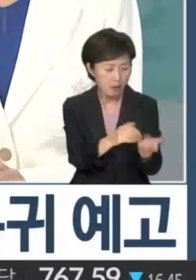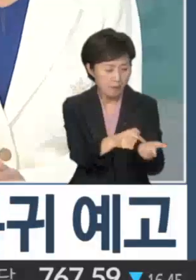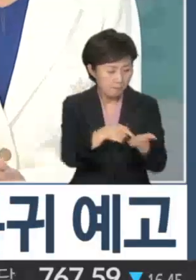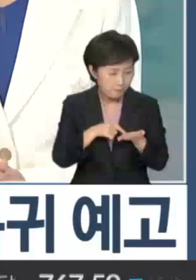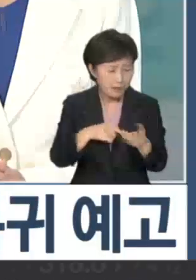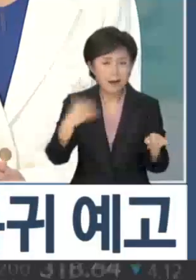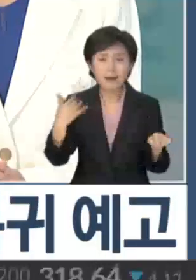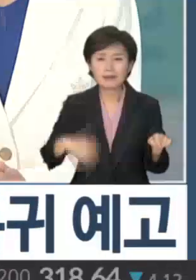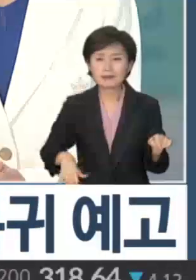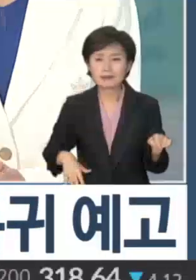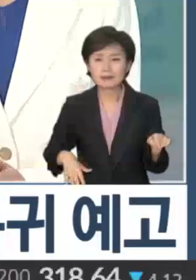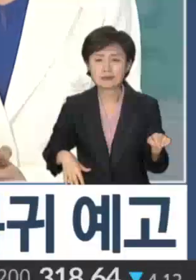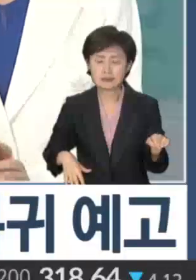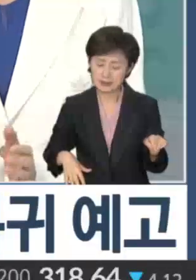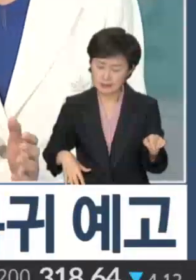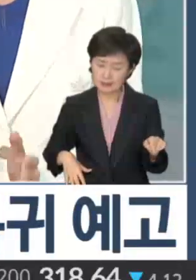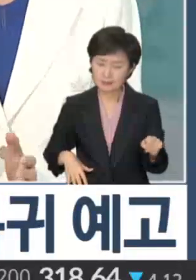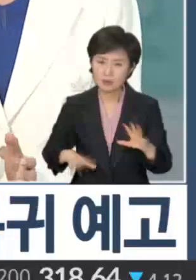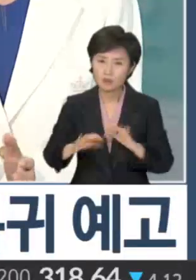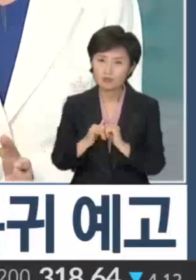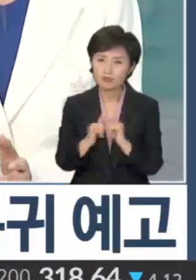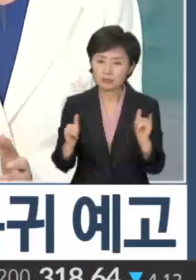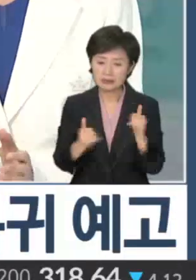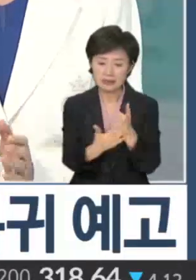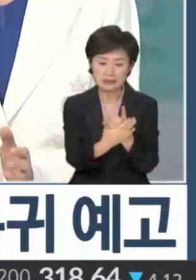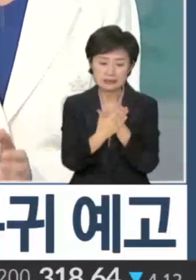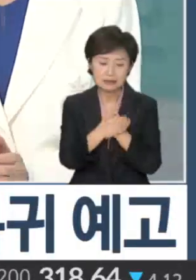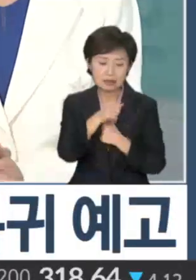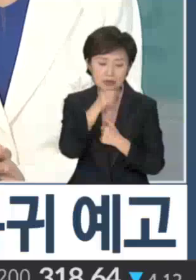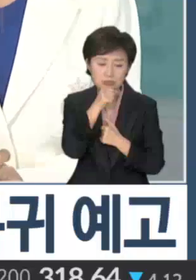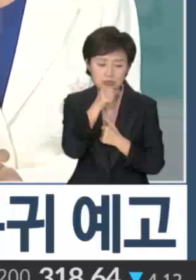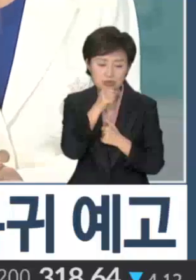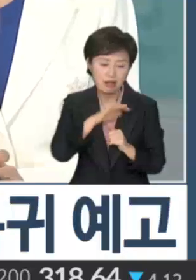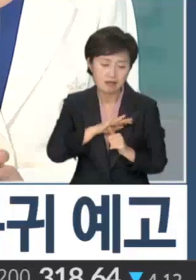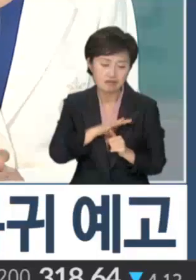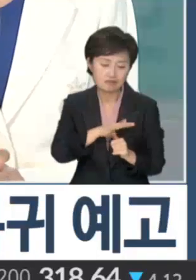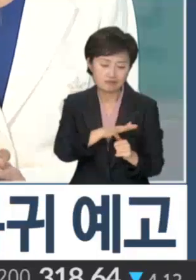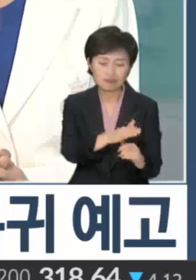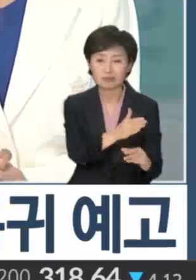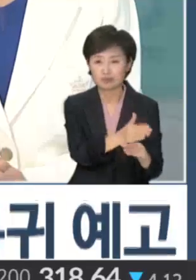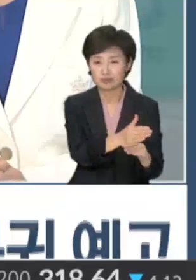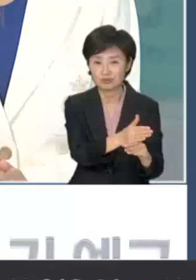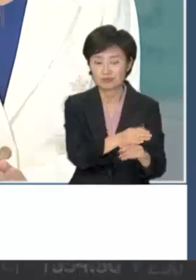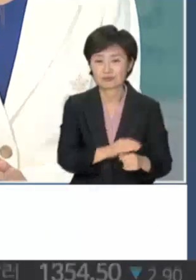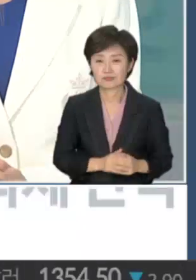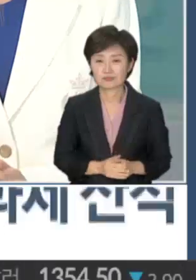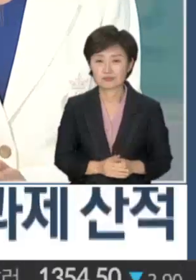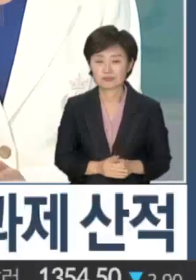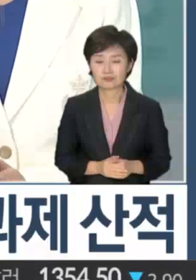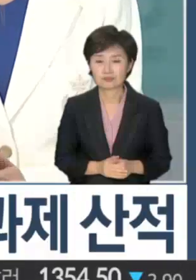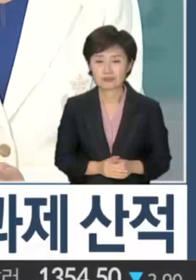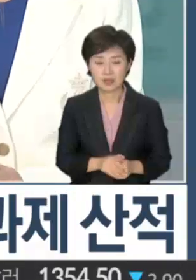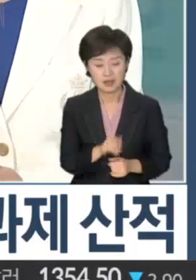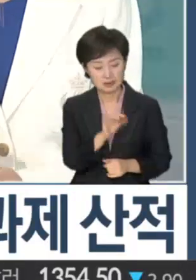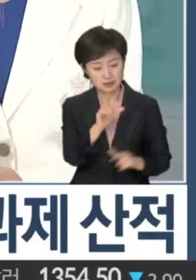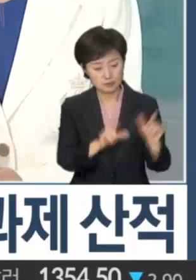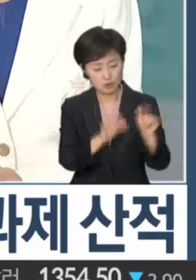측면이 있어서 사실 국민들의 그 지지율이 올라가지 못하고 있는 측면이 있습니다. 그런